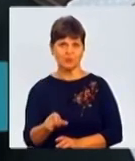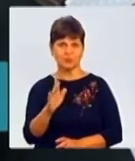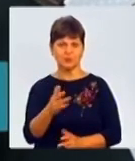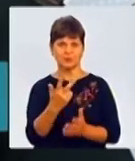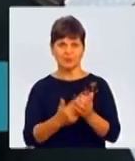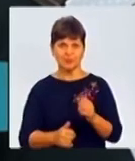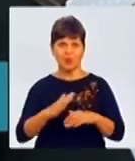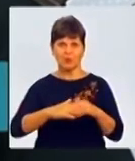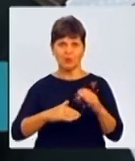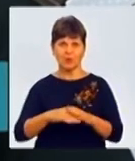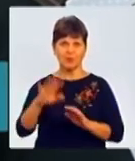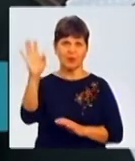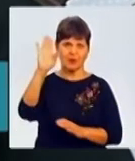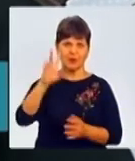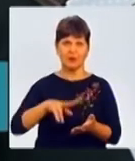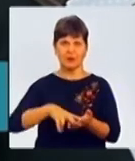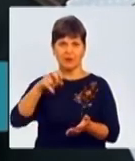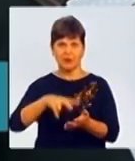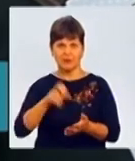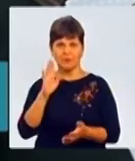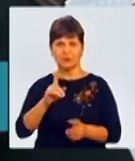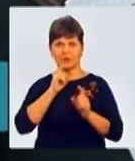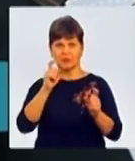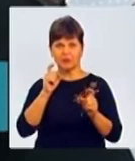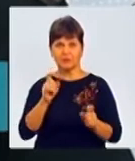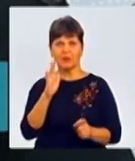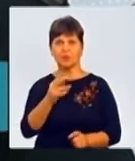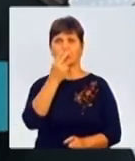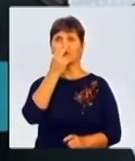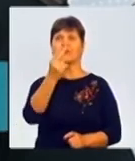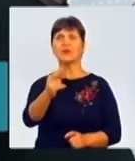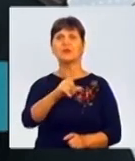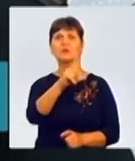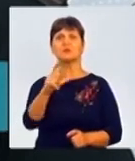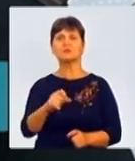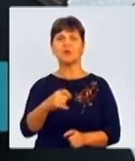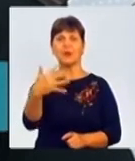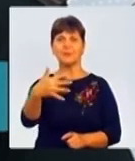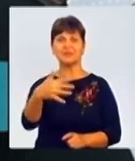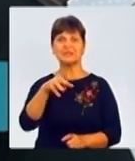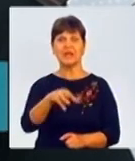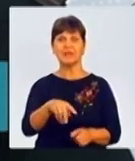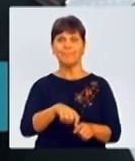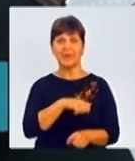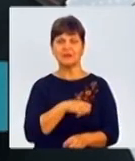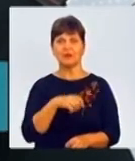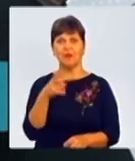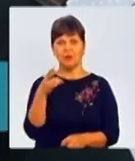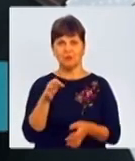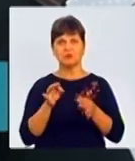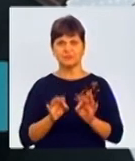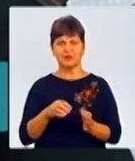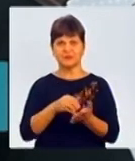руками, підстрибувати з води, що кричати, буде видно за 50 метрів. Насправді, статистика свідчить, що